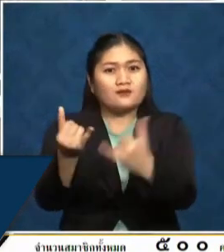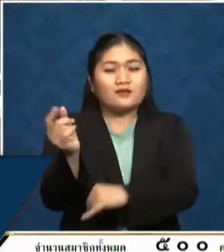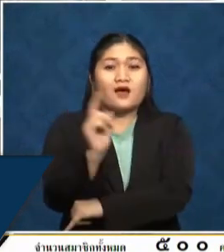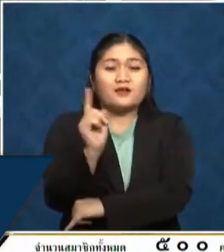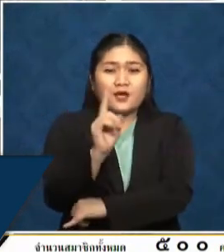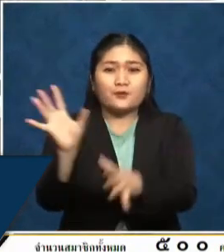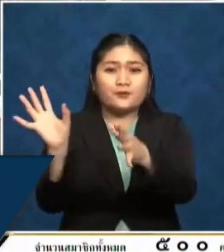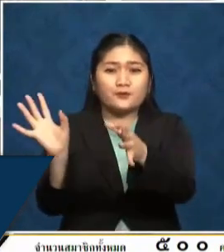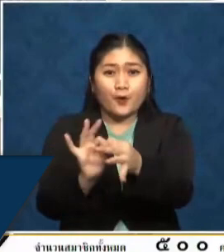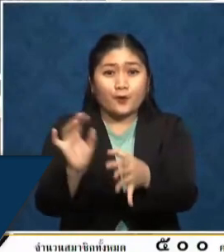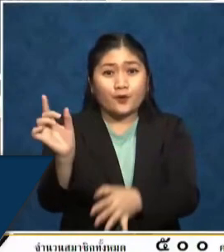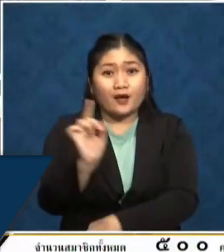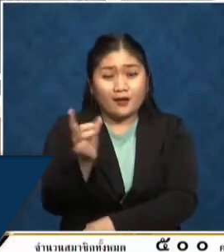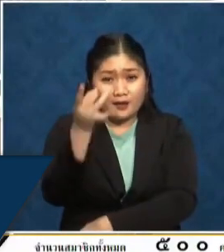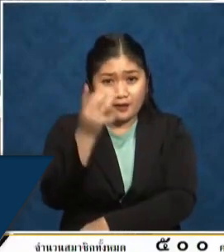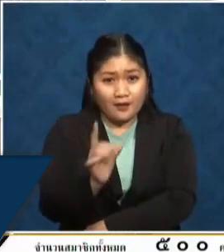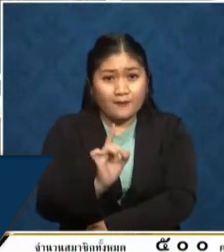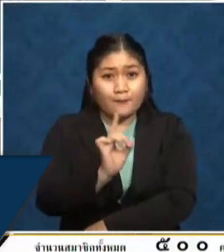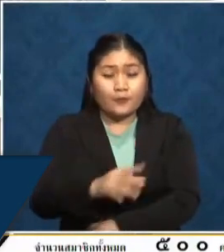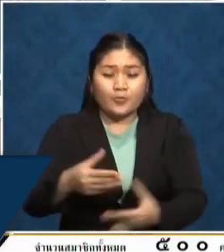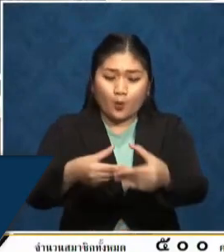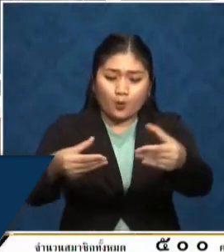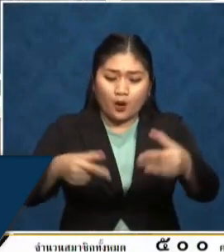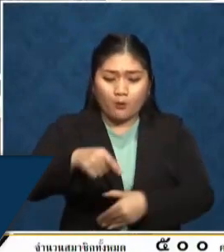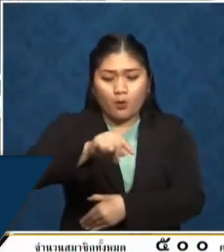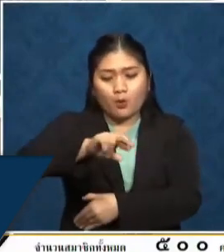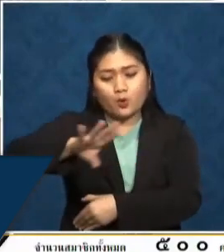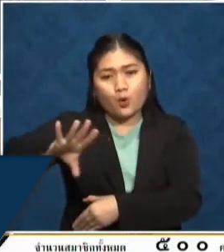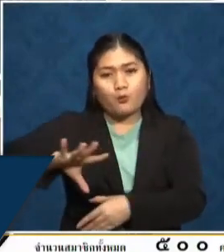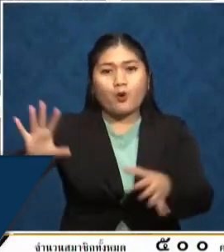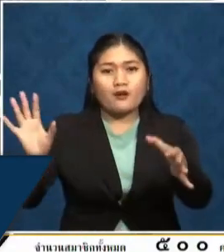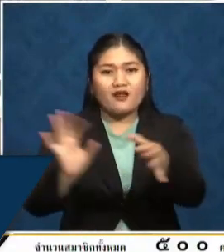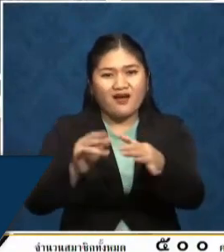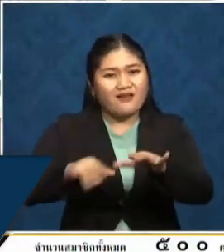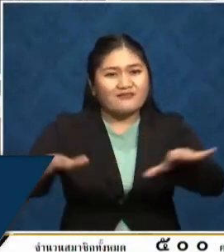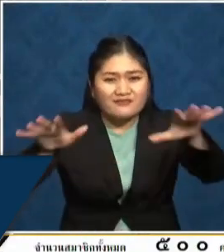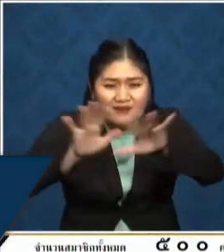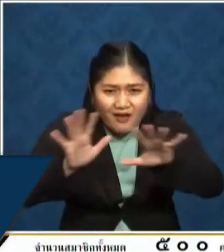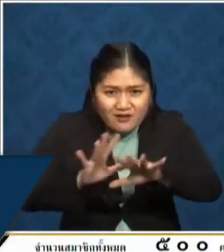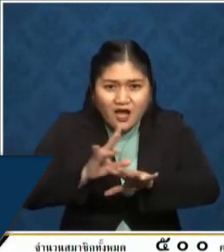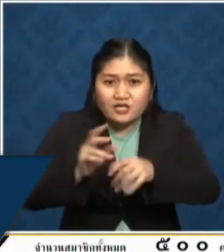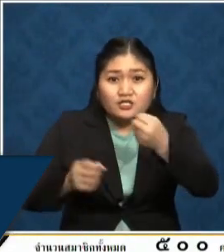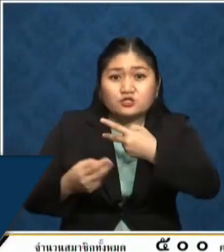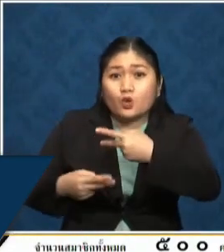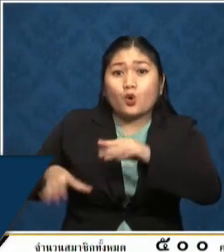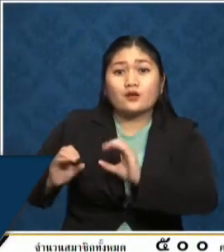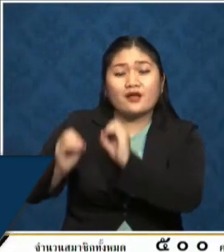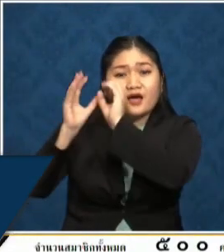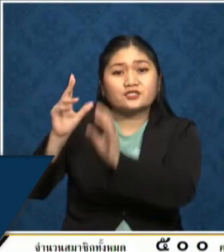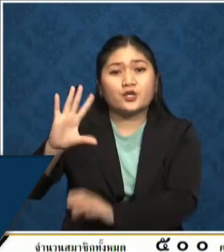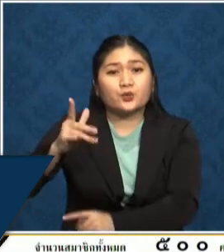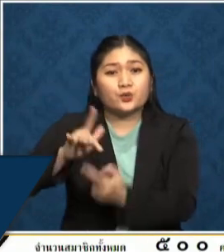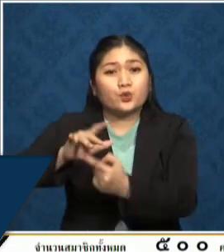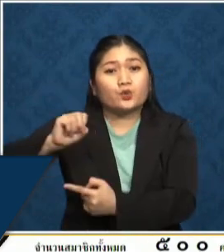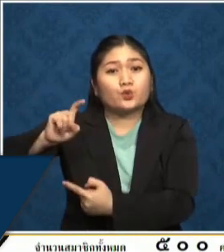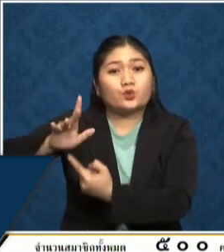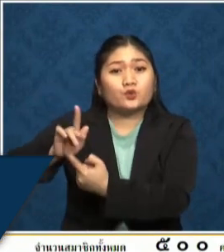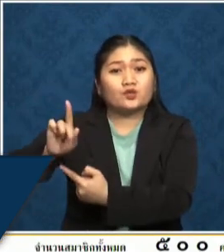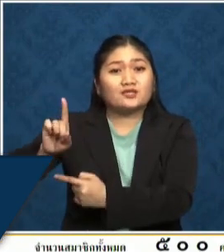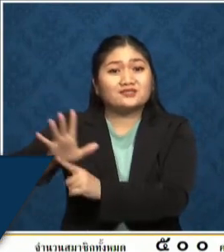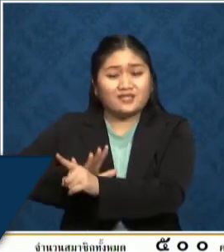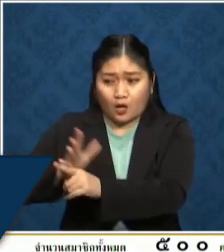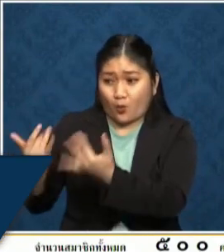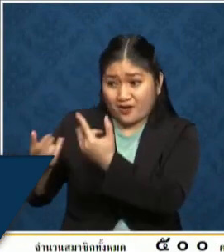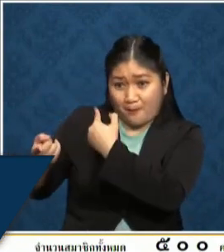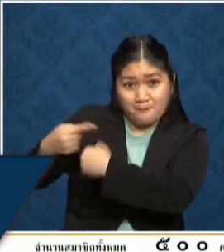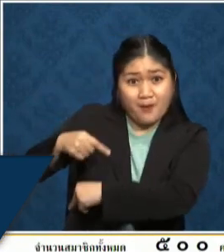ซึ่งสอดคร้องกับร้างเพิ่มหยัดที่มีหรกการใทำนองเดียวกัอี 2 ชะบับของท่านอจาร์ชูสัษสิรินิน ซึ่งวนนี้ท